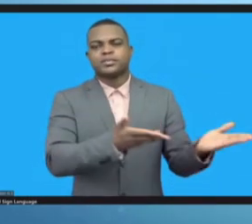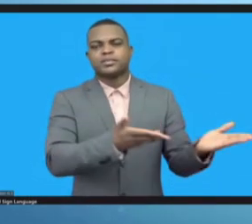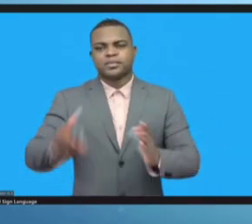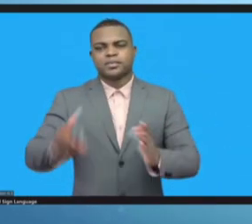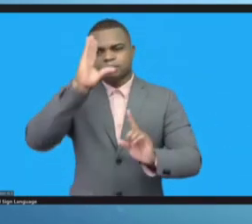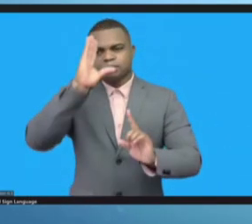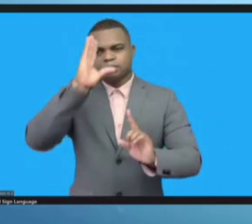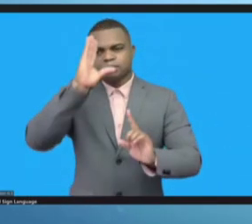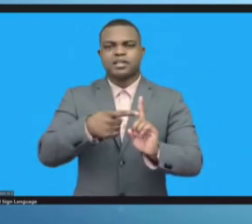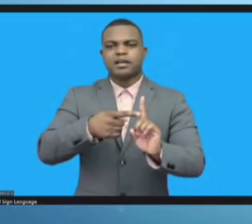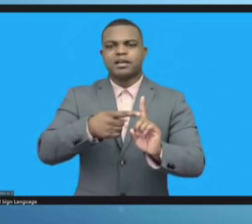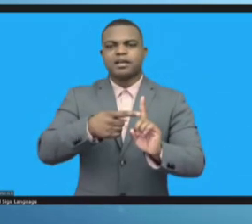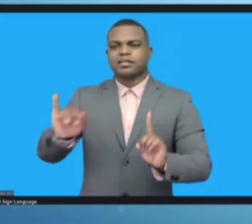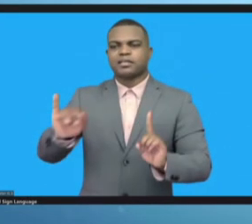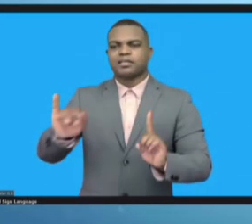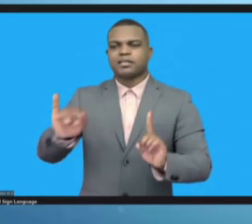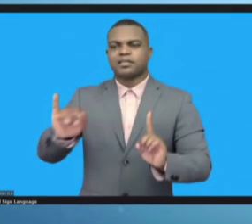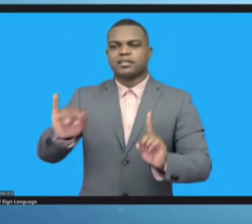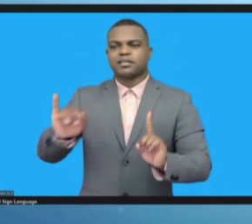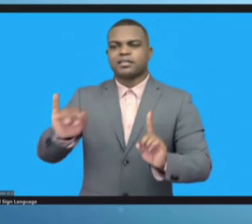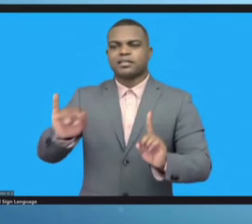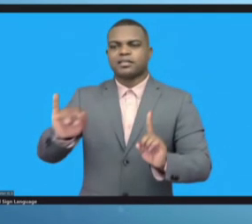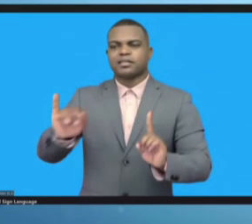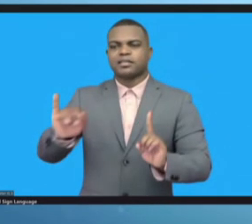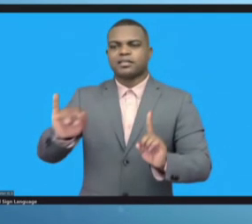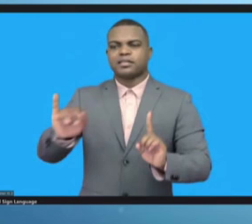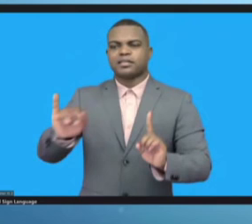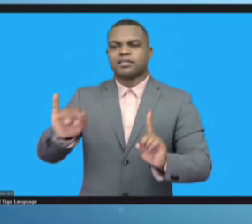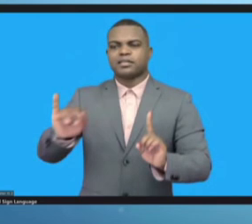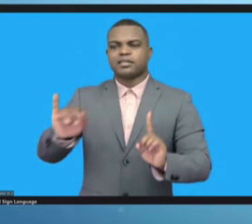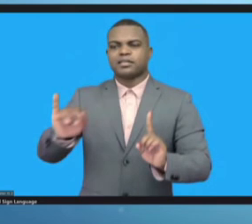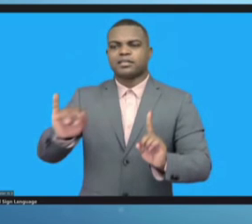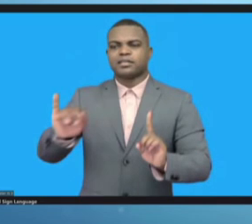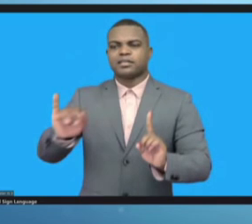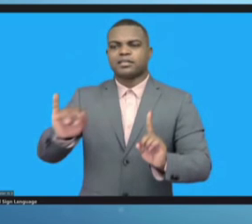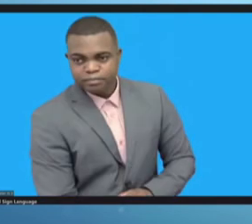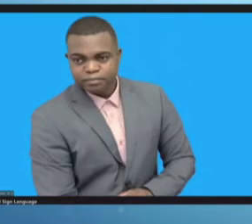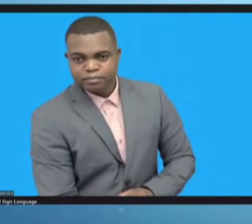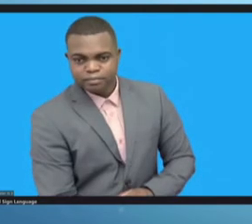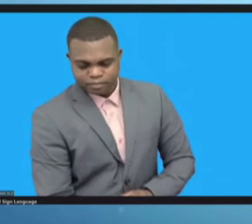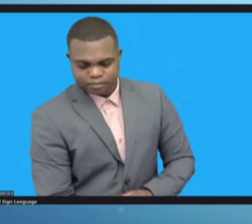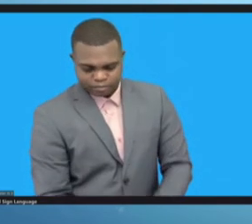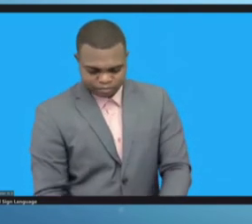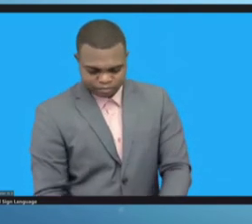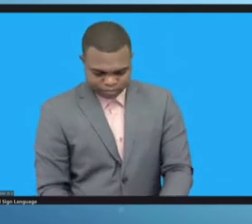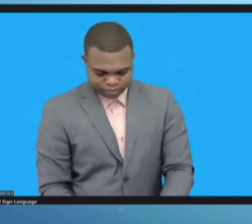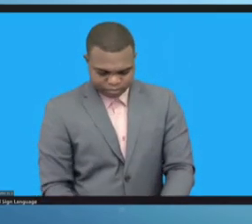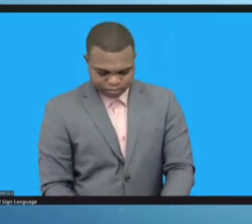Son Excellence Monsieur Junou Ali, secrétaire général adjoint aux affaires économiques et sociales.